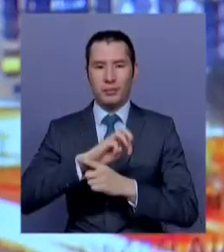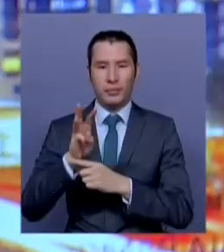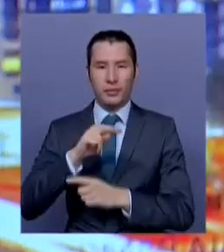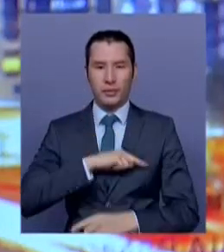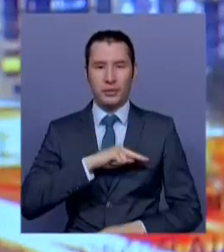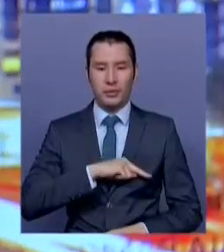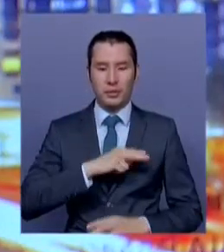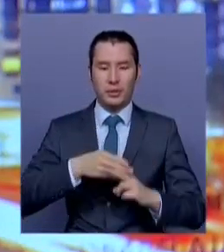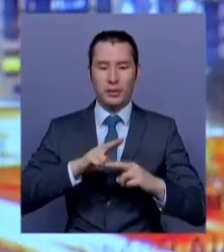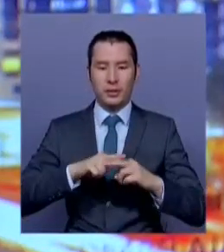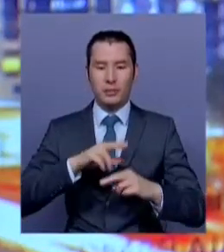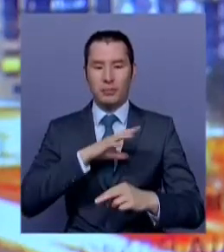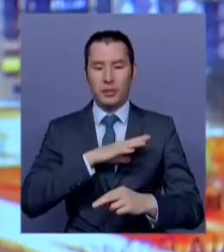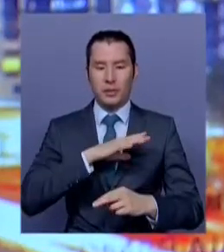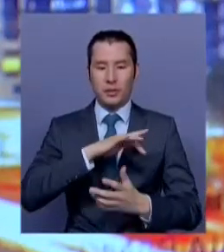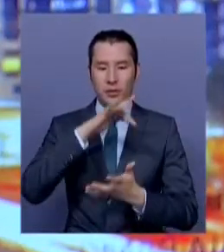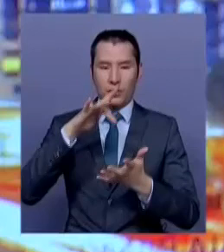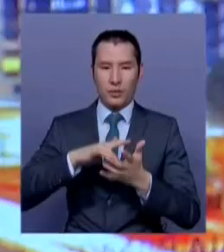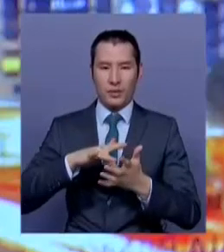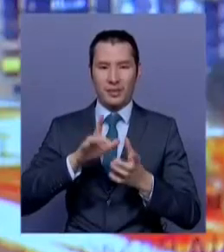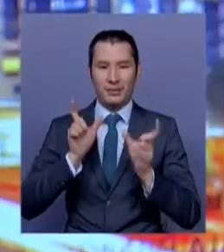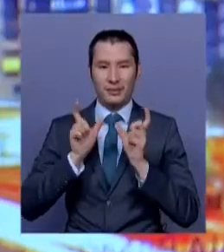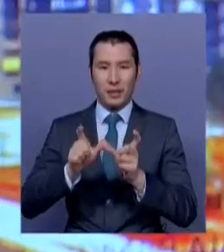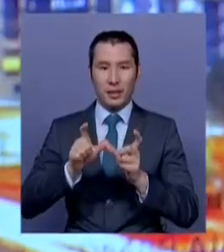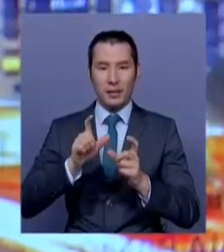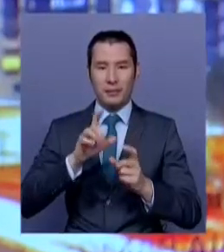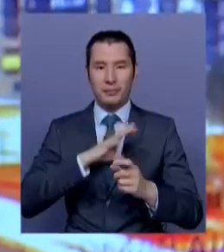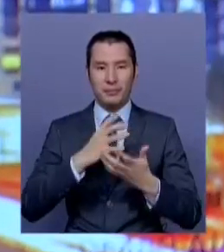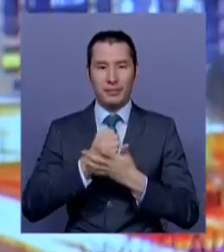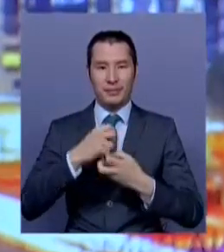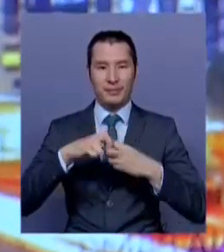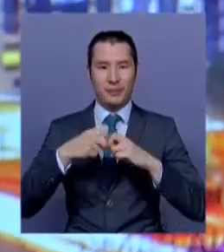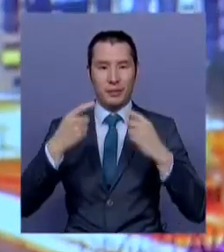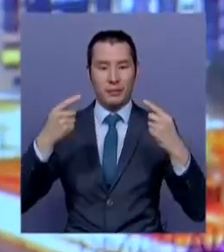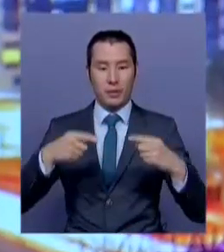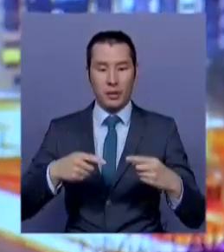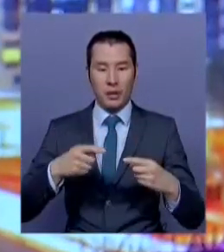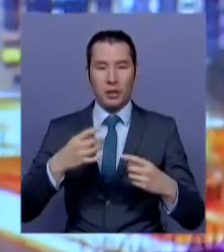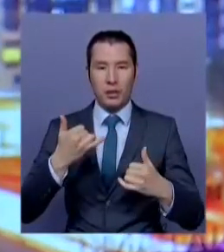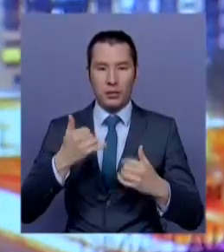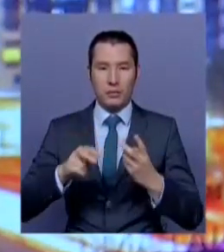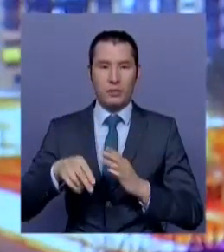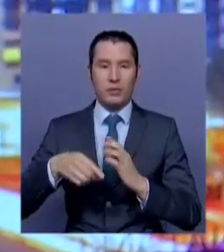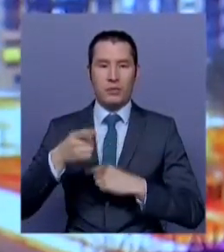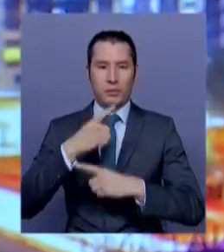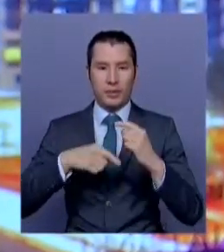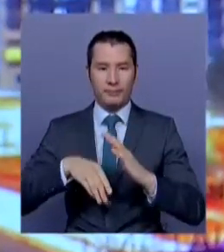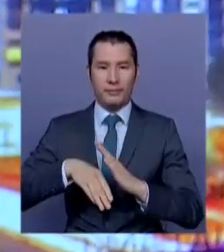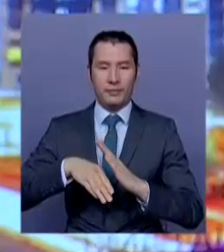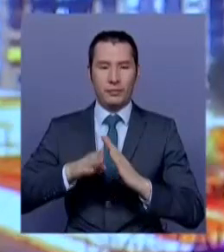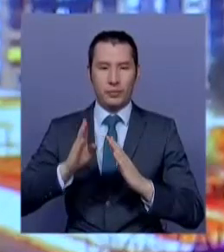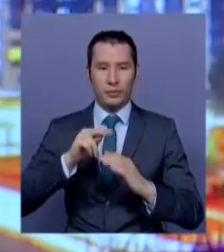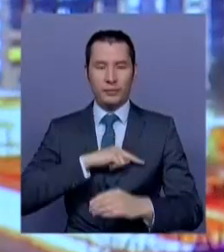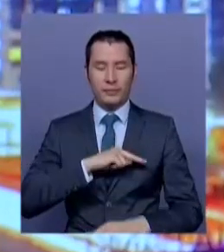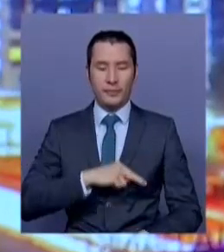карантин уақытында тұралап қалған шахар экономикасына оң әсер етеді деп күтілуде. Сондай-ақ онда шағын кәсіпкерлер үшін өндіріс